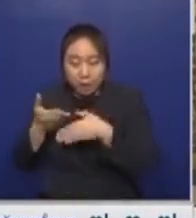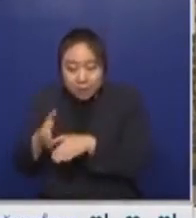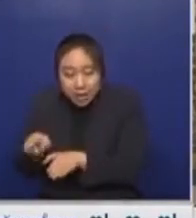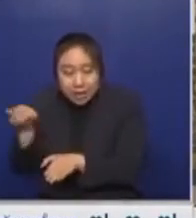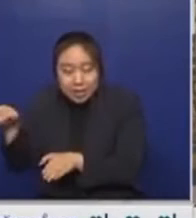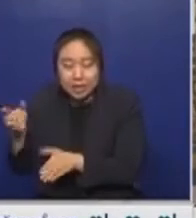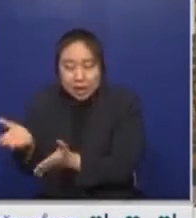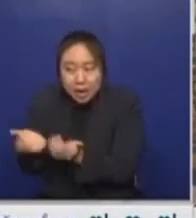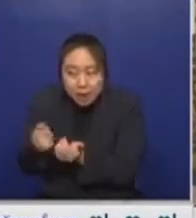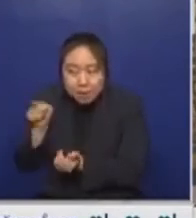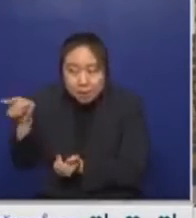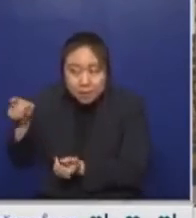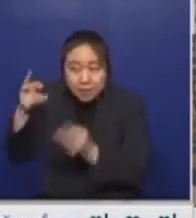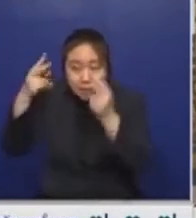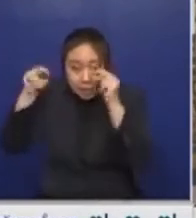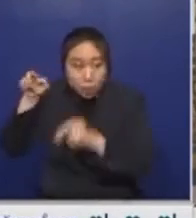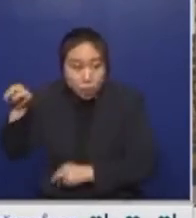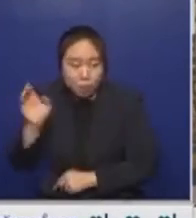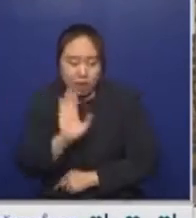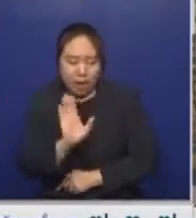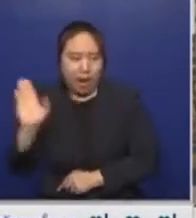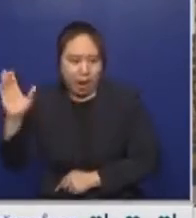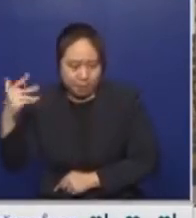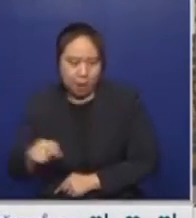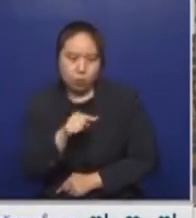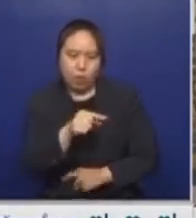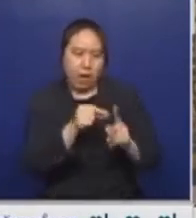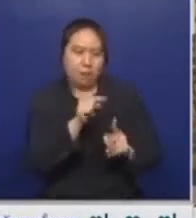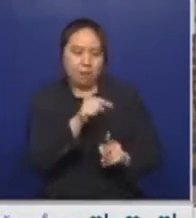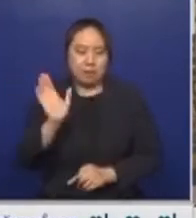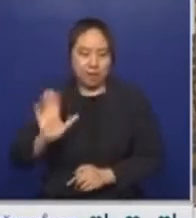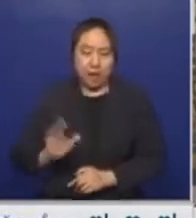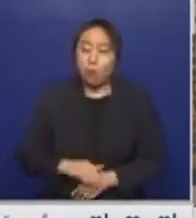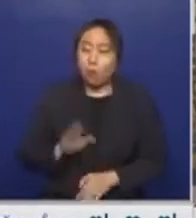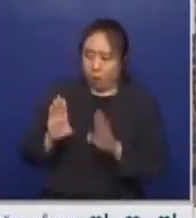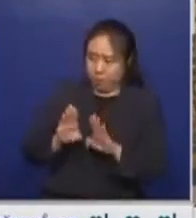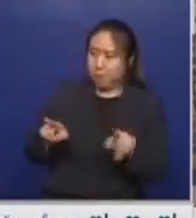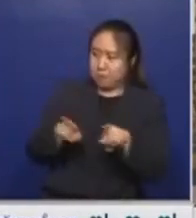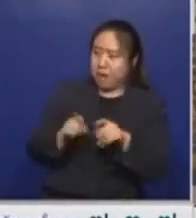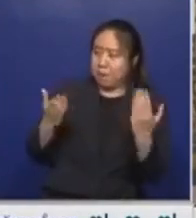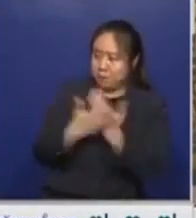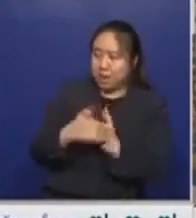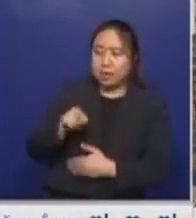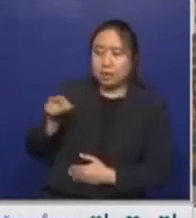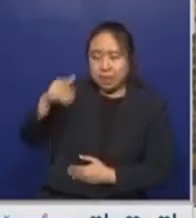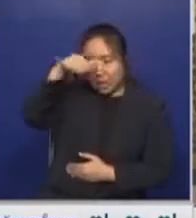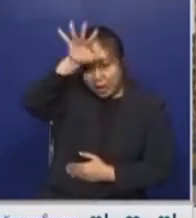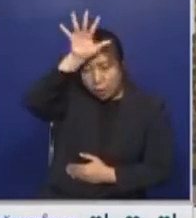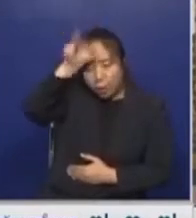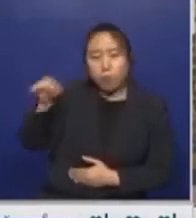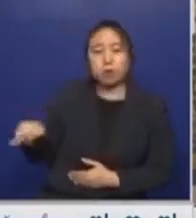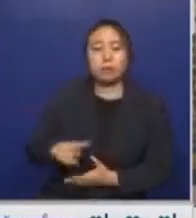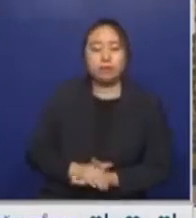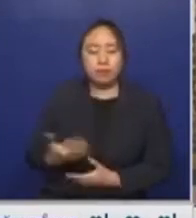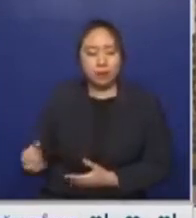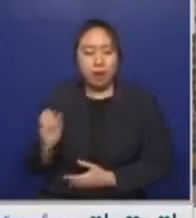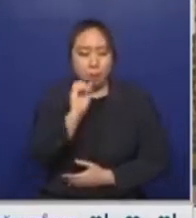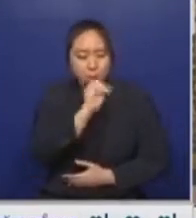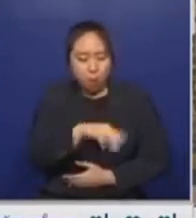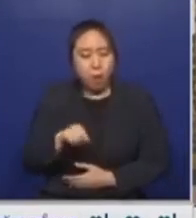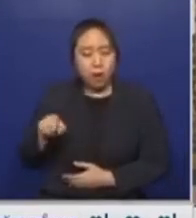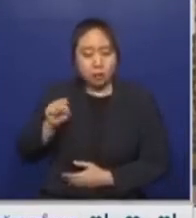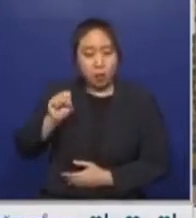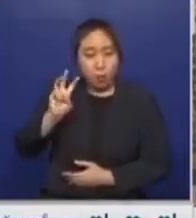คำนั้นเราก็ทำไม่ได้ครับ ผมก็เปลี่ยนนะจากประยุทธ์เป็นธนาธรแล้วเมื่อกี้ก็บอกว่าให้สวเนี่ยนะครับพิจารณาเลือ